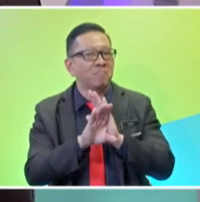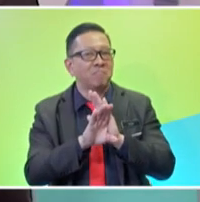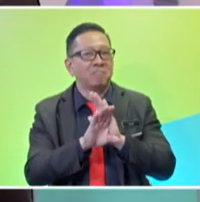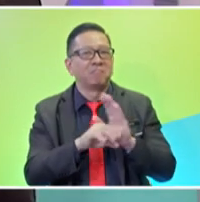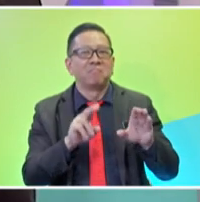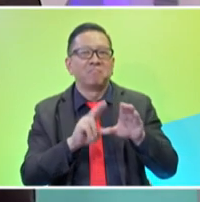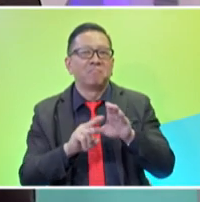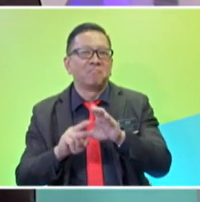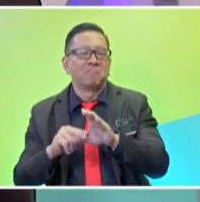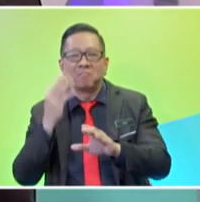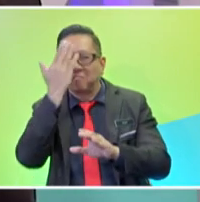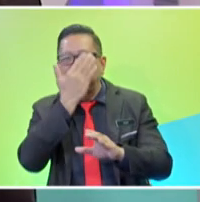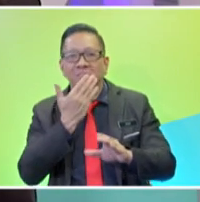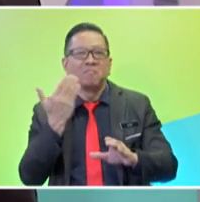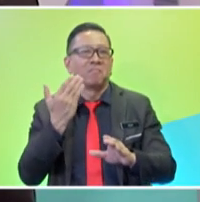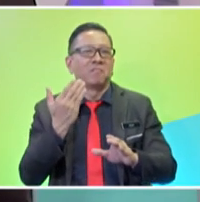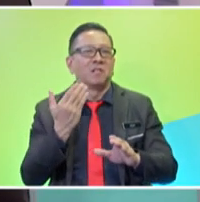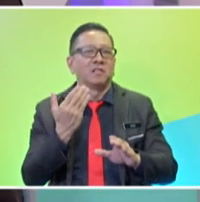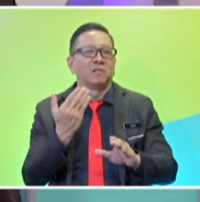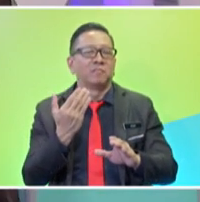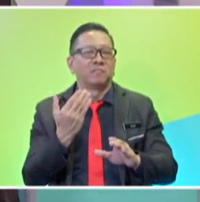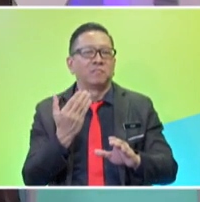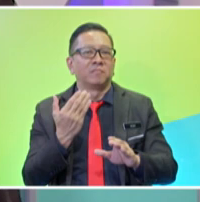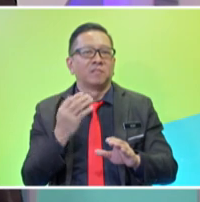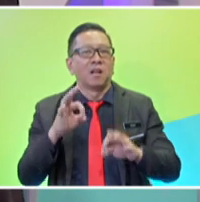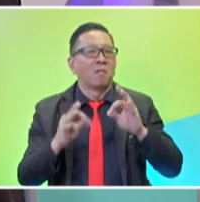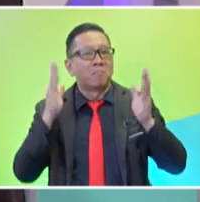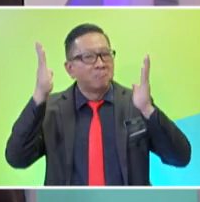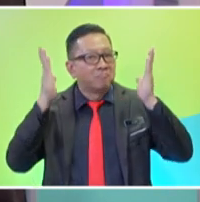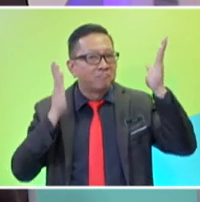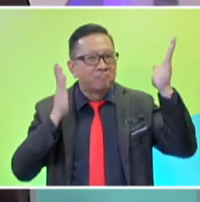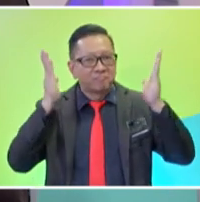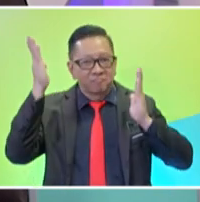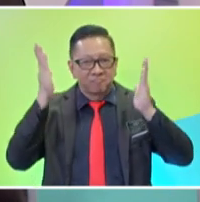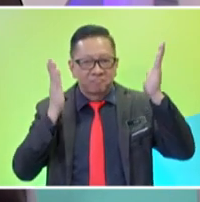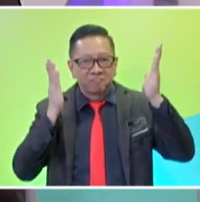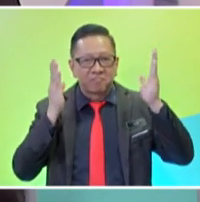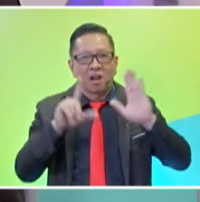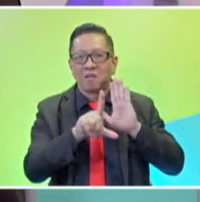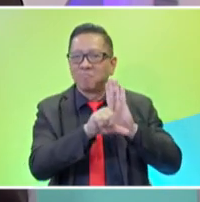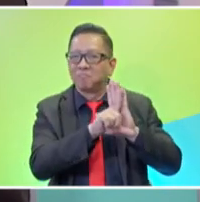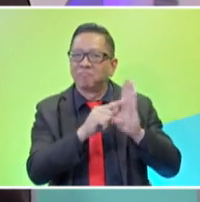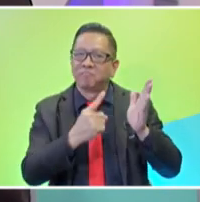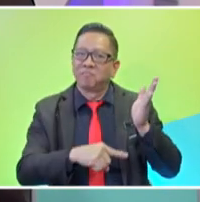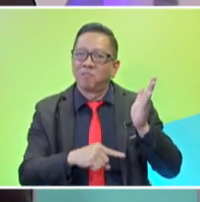estetika dia ya estetik satu negara contoh kalau menyusul ya Indonesia dia lambang